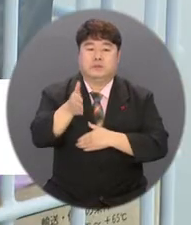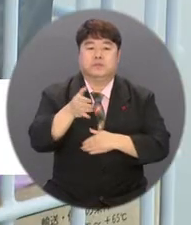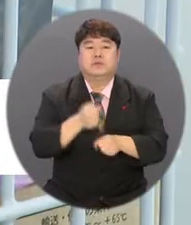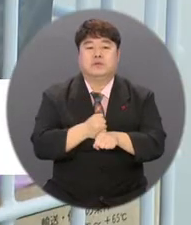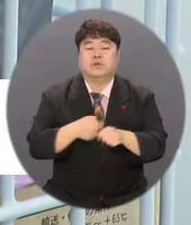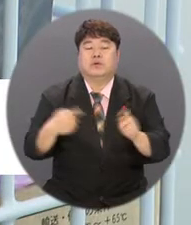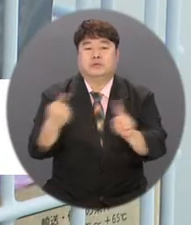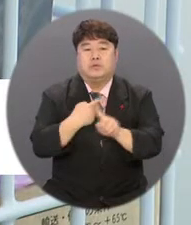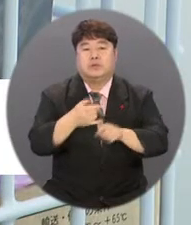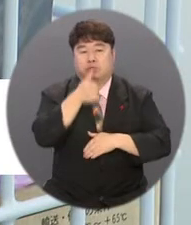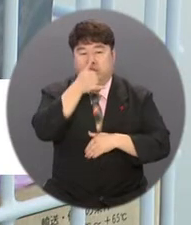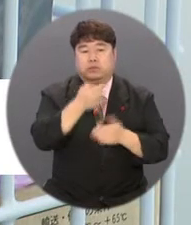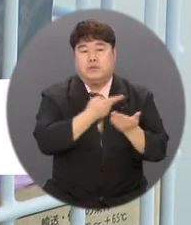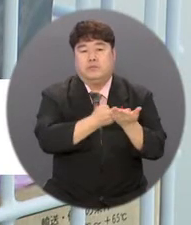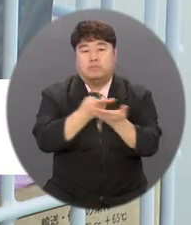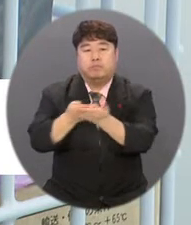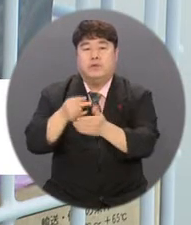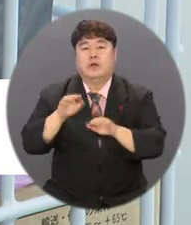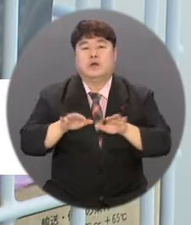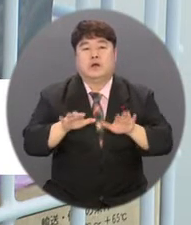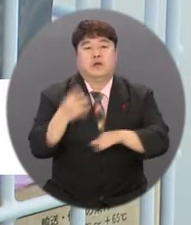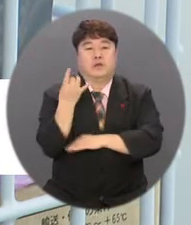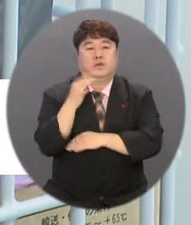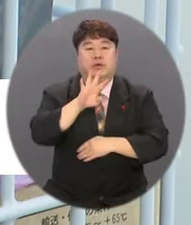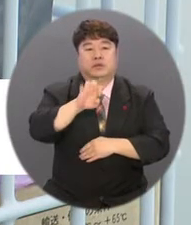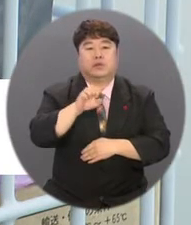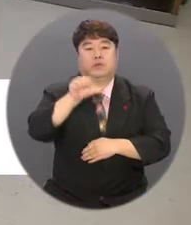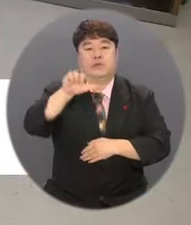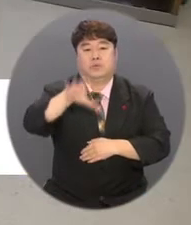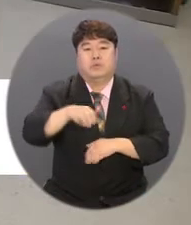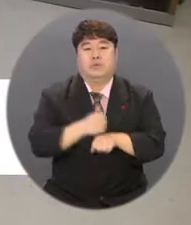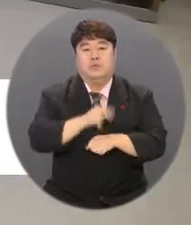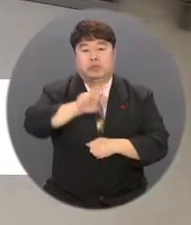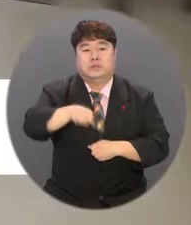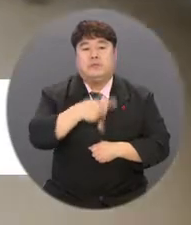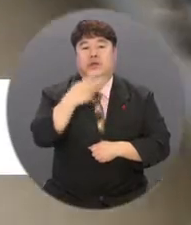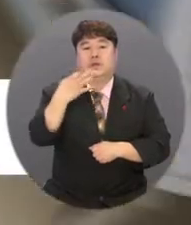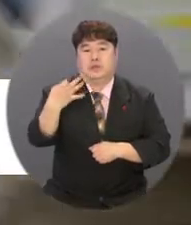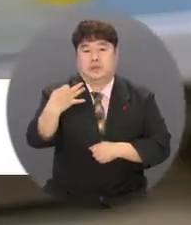치료할 수 있는 병상을 기존 45개에서